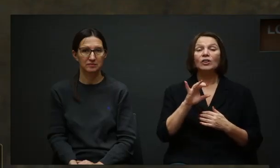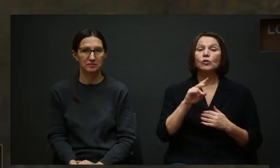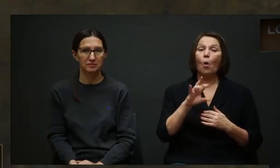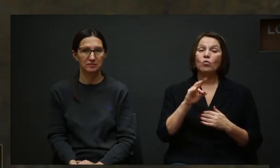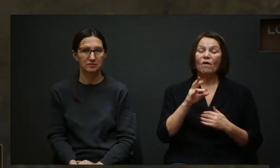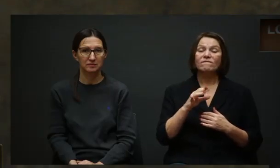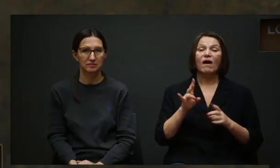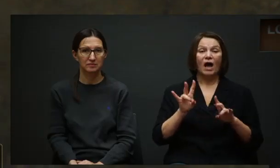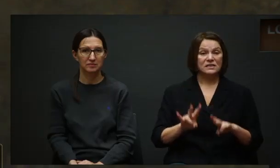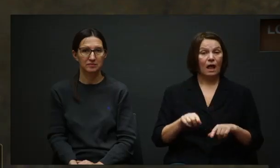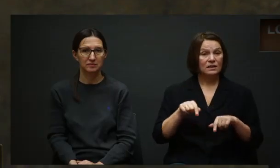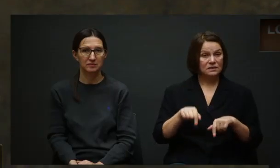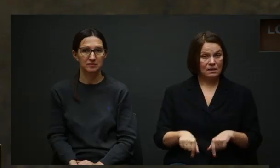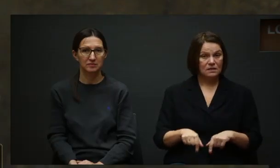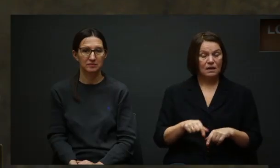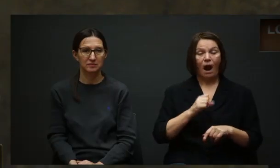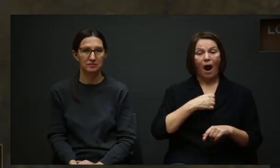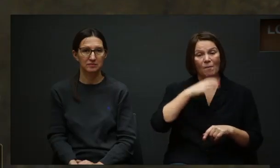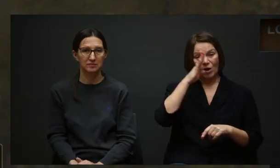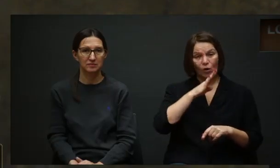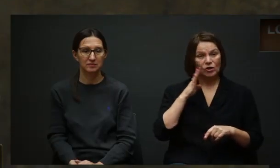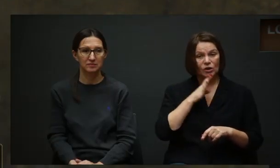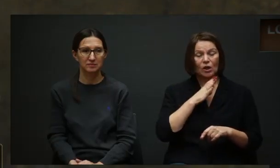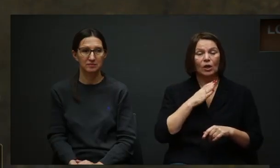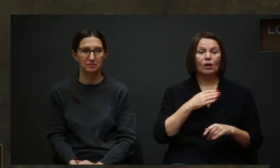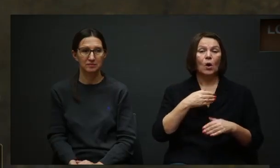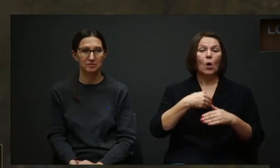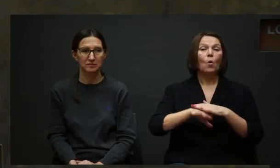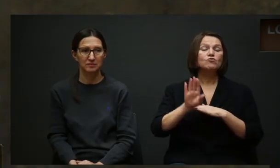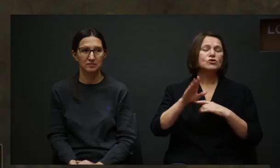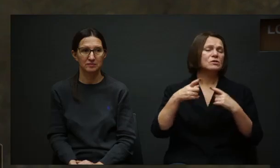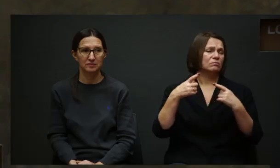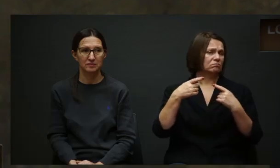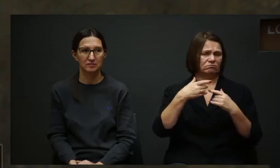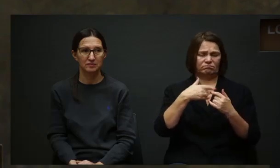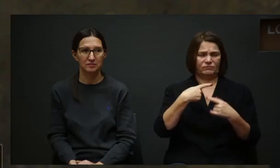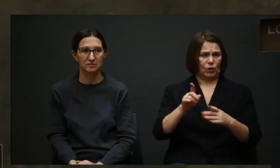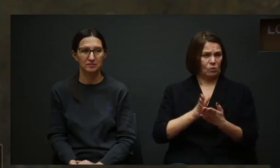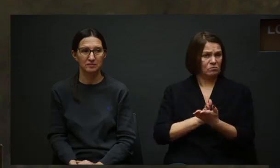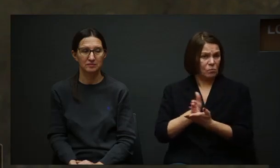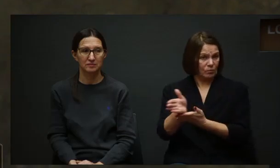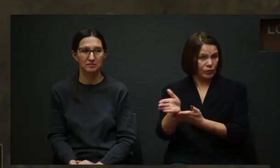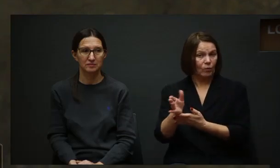осталась, родители ушли в свободное плавание, но